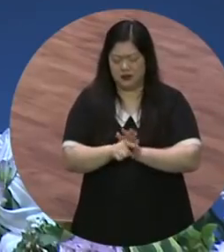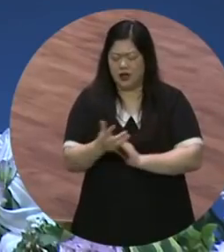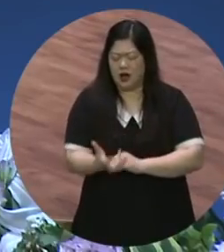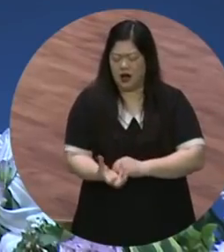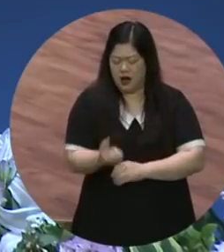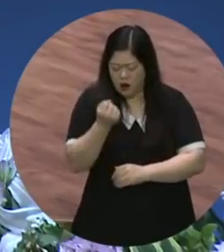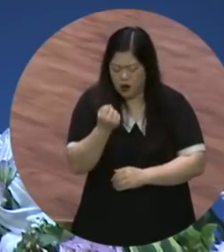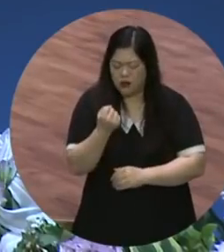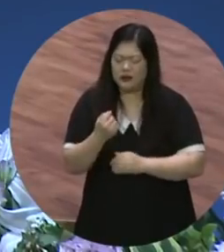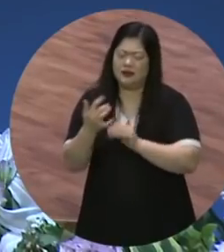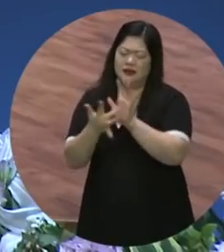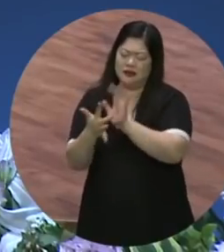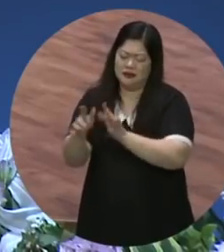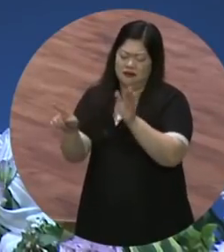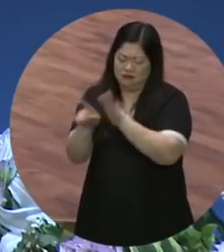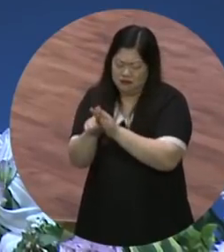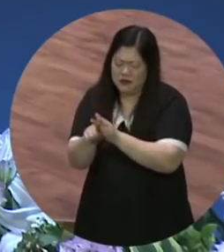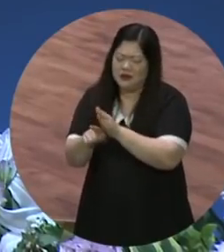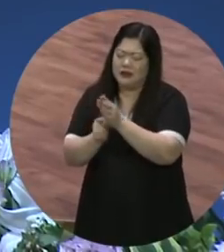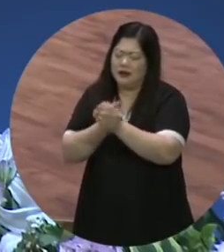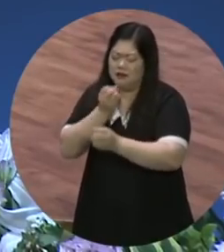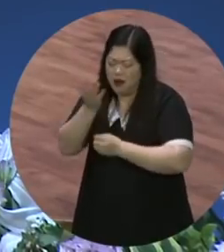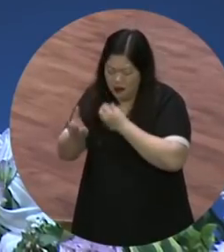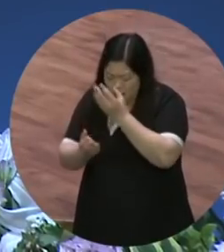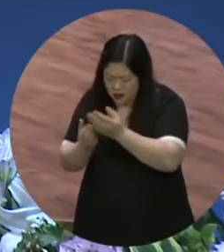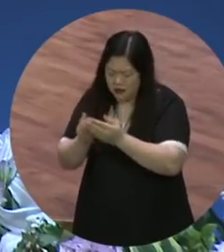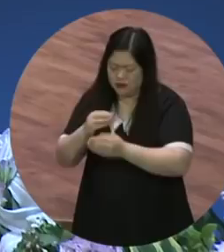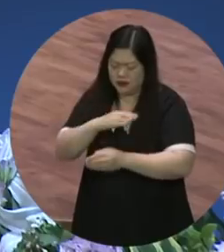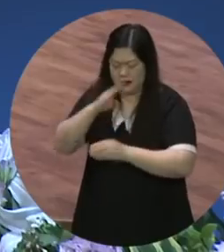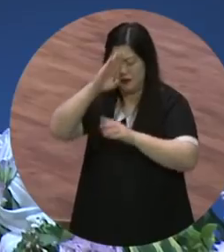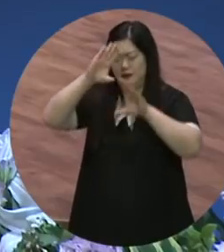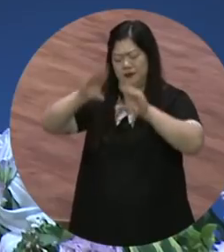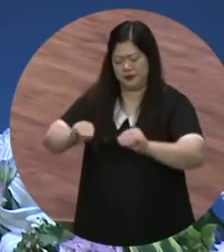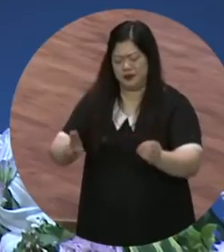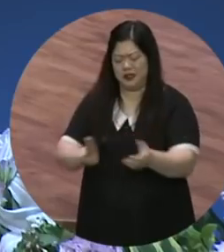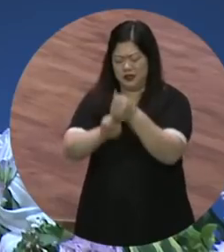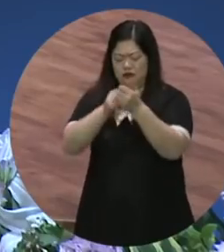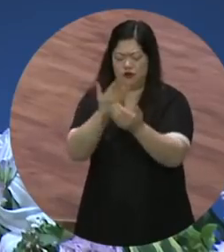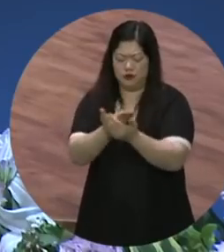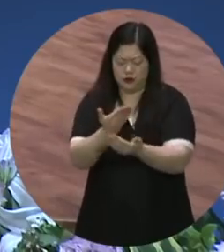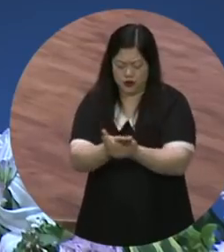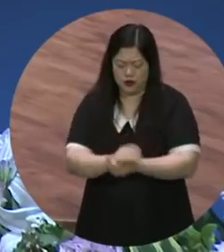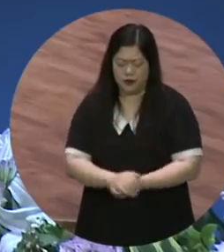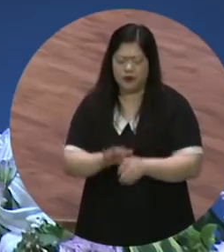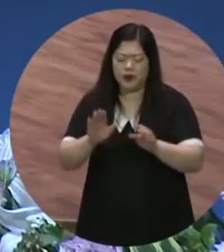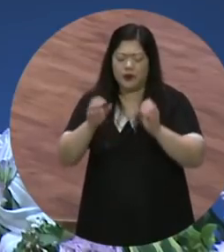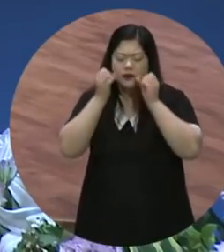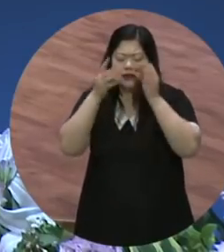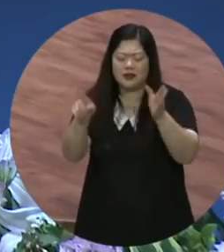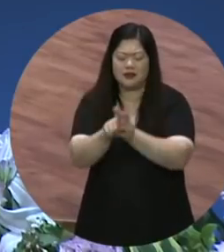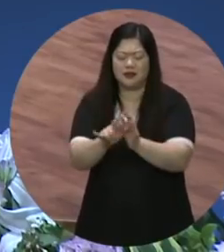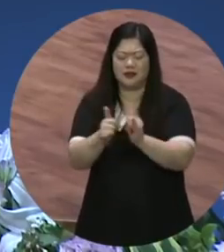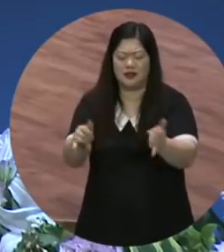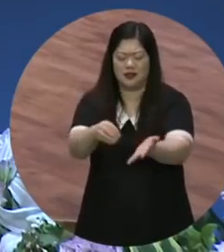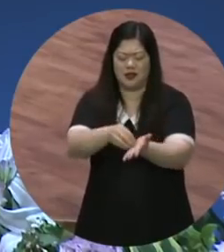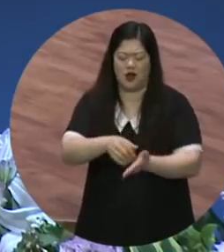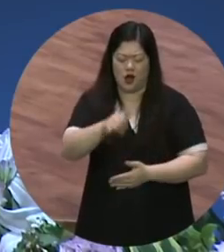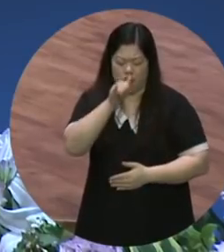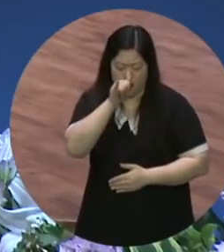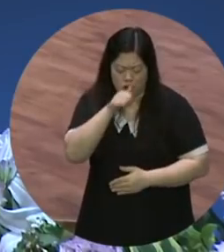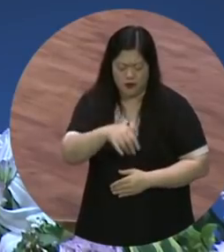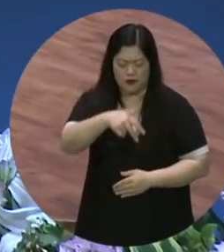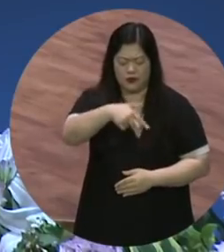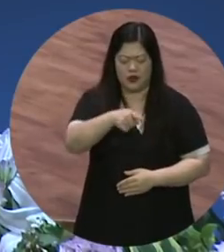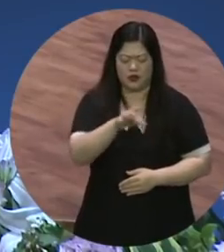환자들 될 수 있도록 역사해 주옵소서. 오늘도 하나님께서 귀한 새 가족을 보내주신 감사를 드립니다.